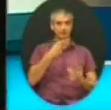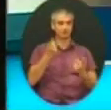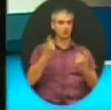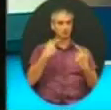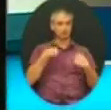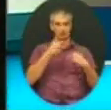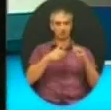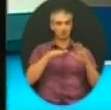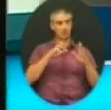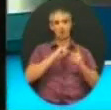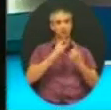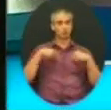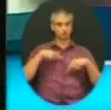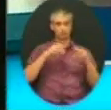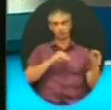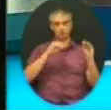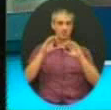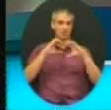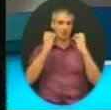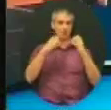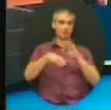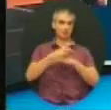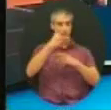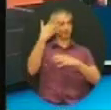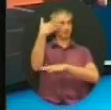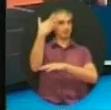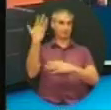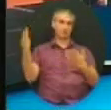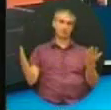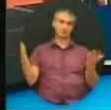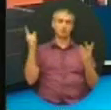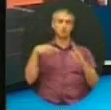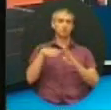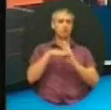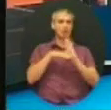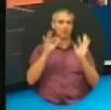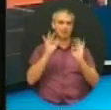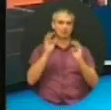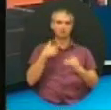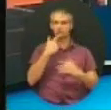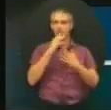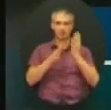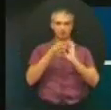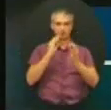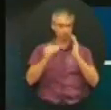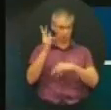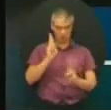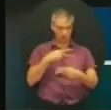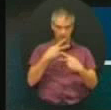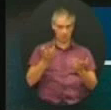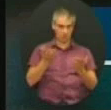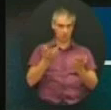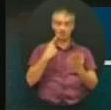סליחה, סליחה, להעביר אותו לטדי. יש כללי טקס, יש כללי טקס, אני שואלת. אני רוצה להספיק עוד עניין. גם